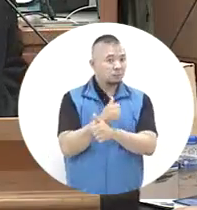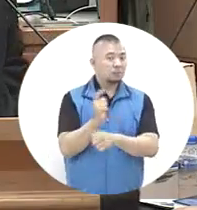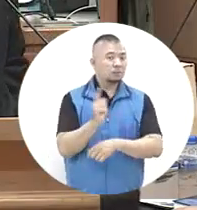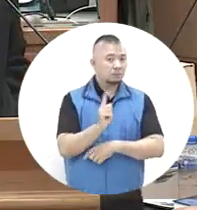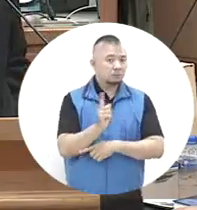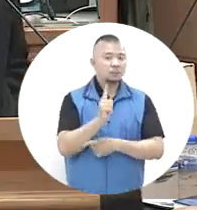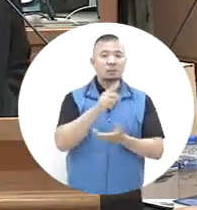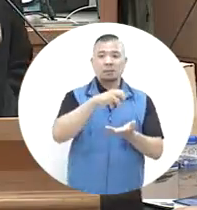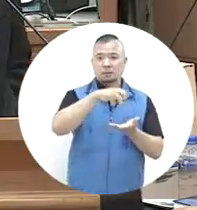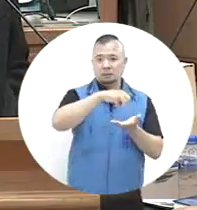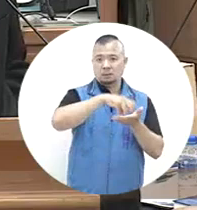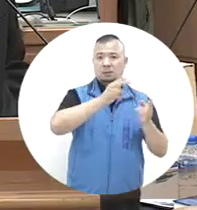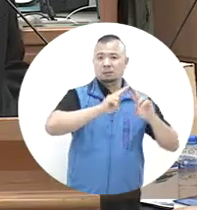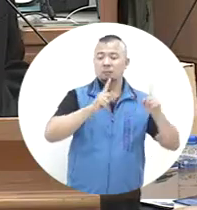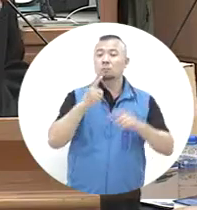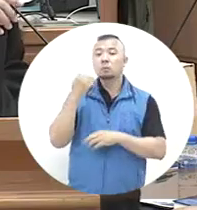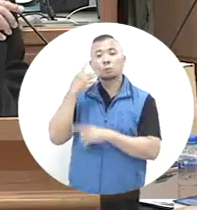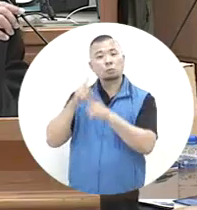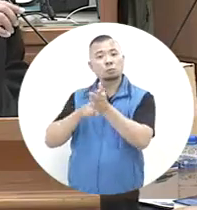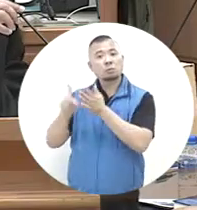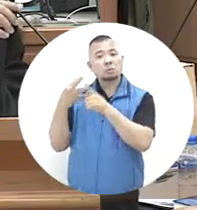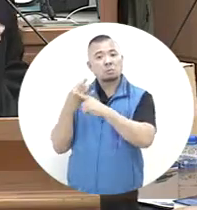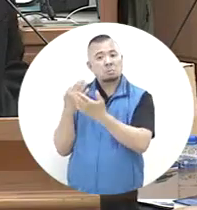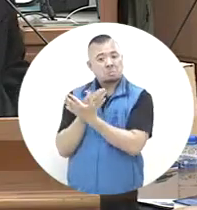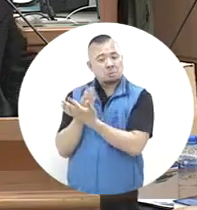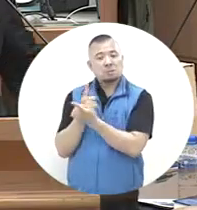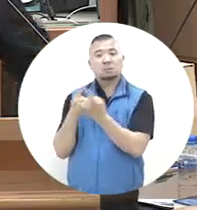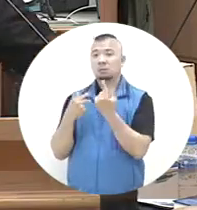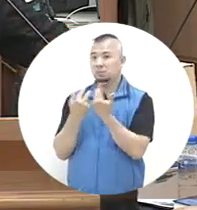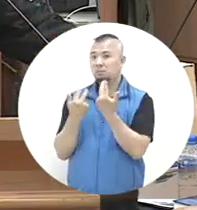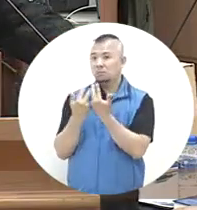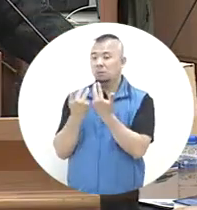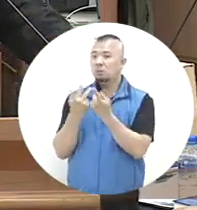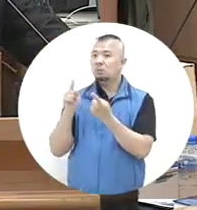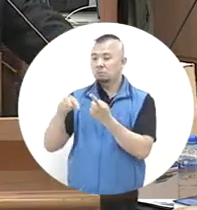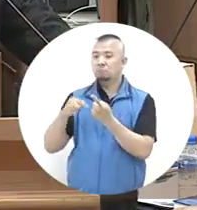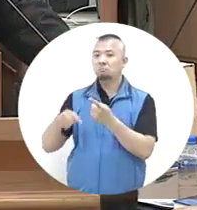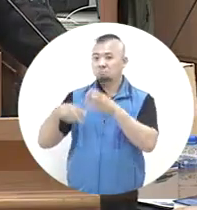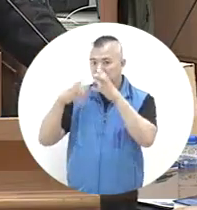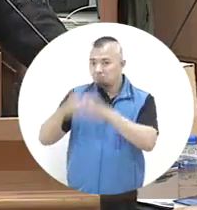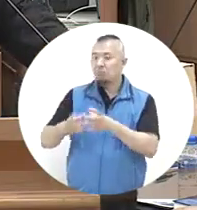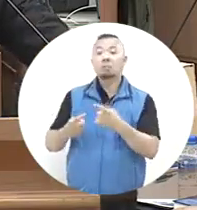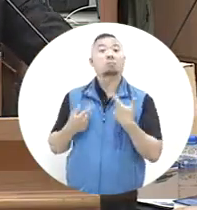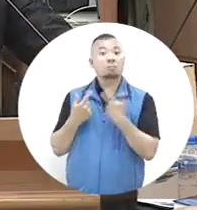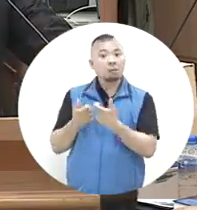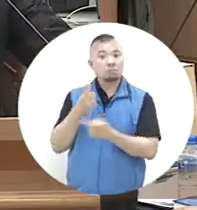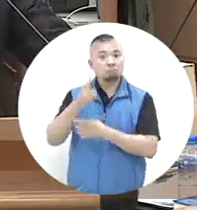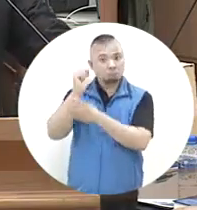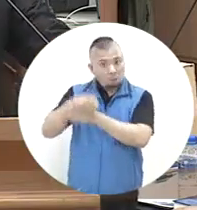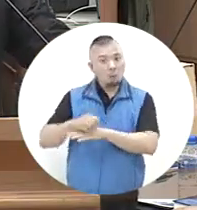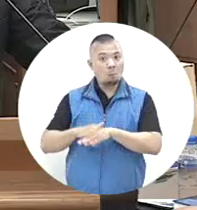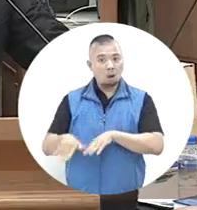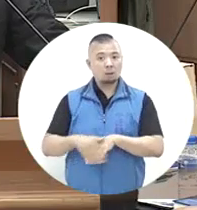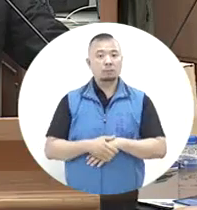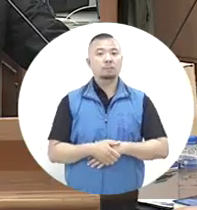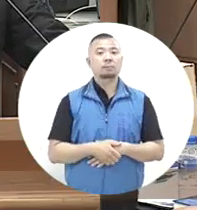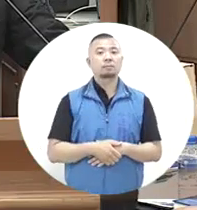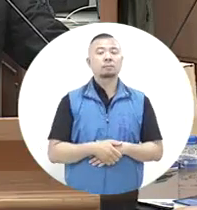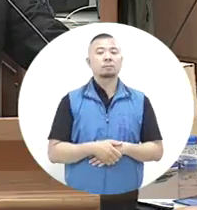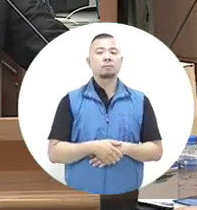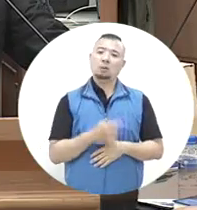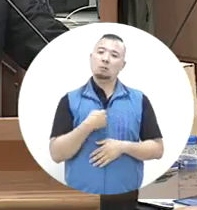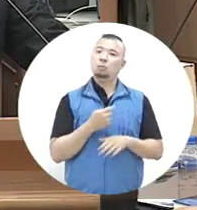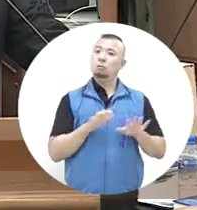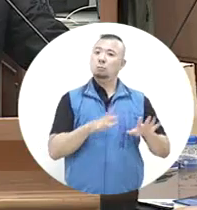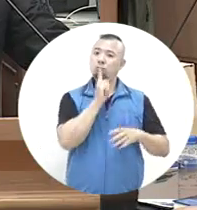电。 如果专业的评估认为新北市可以再设一座核电厂，你也会赞成？ 我目前没有这